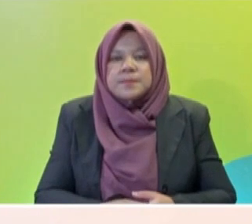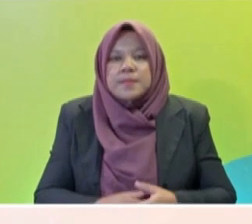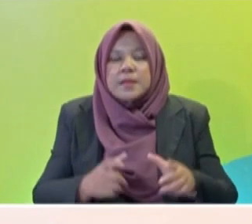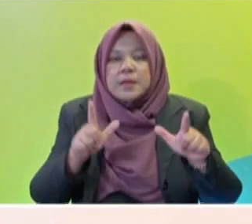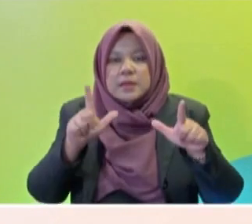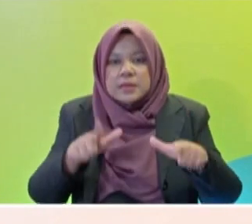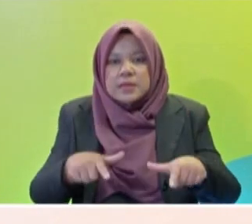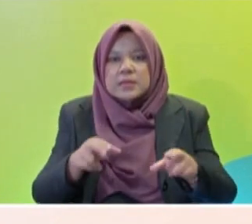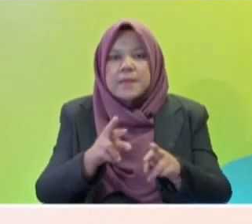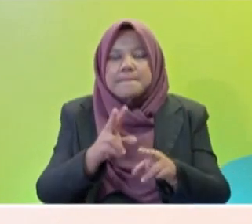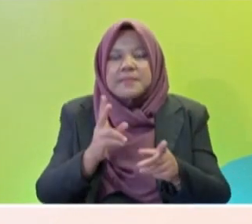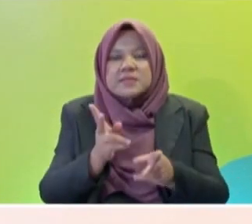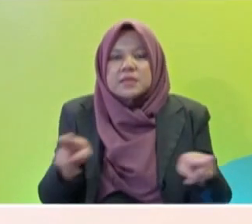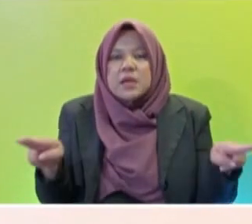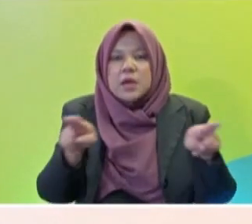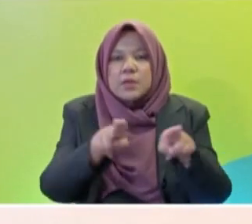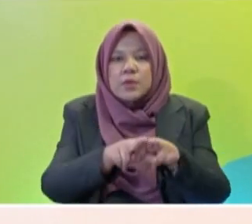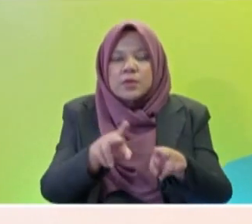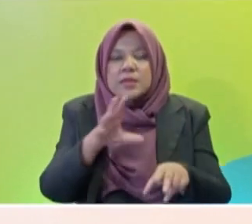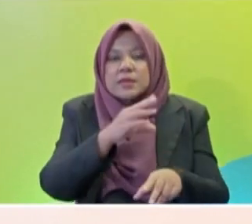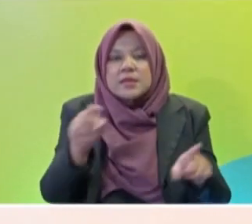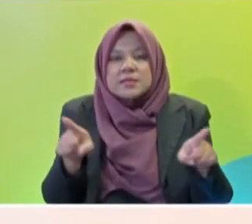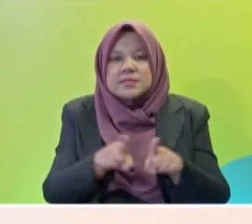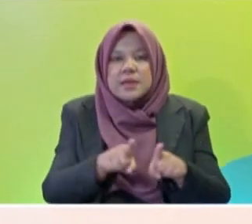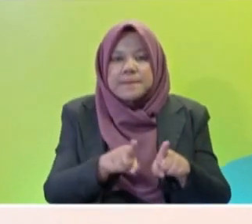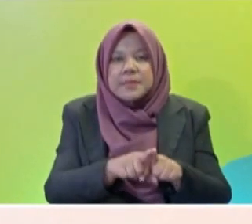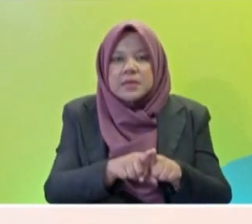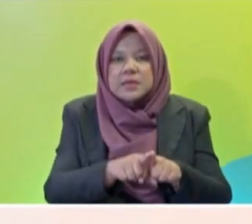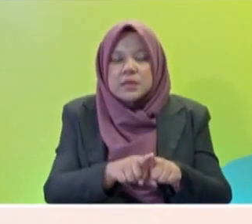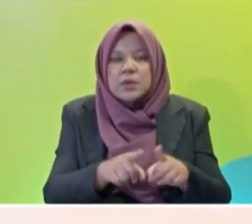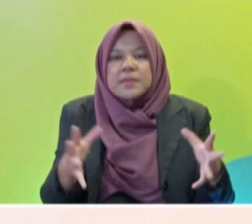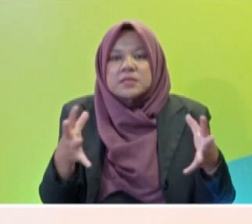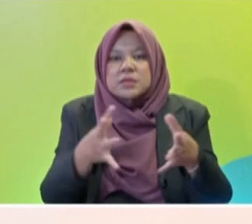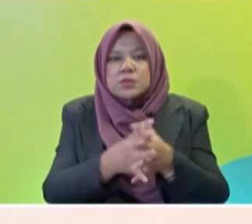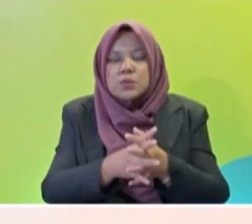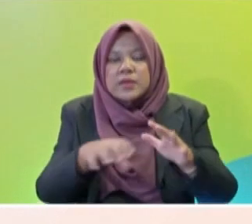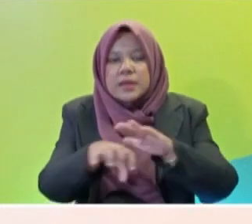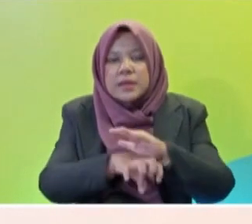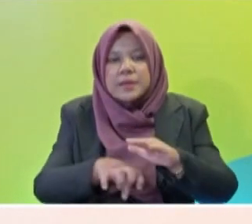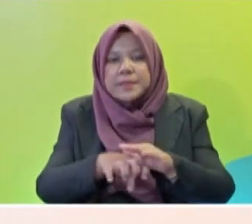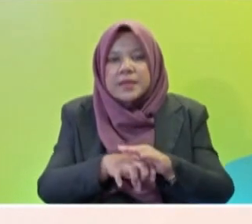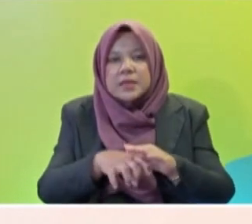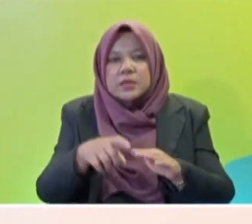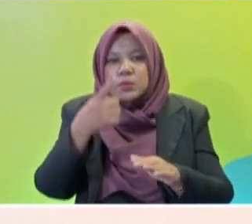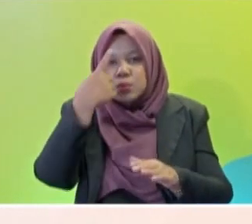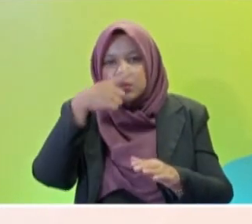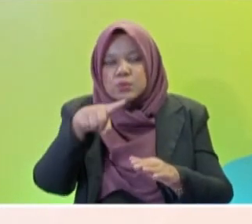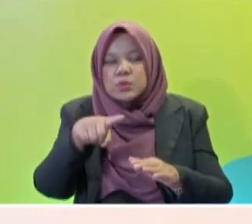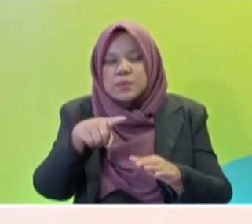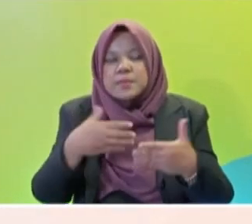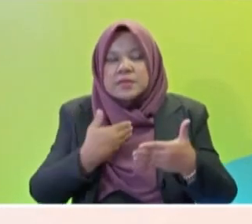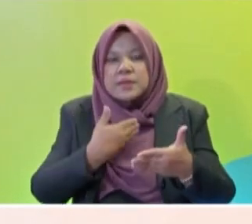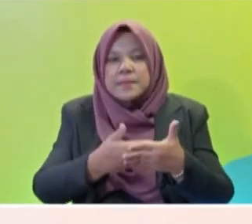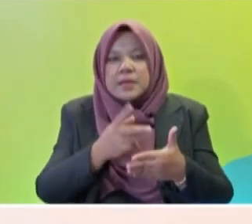menjadi Harmoni atau Selaras dan kemudian membuat penyatuan Element pada koreografi bagi menyampaikan maklumat secara